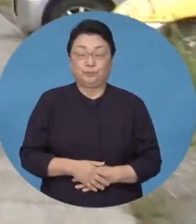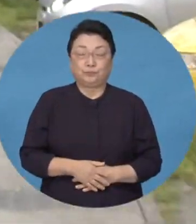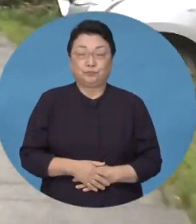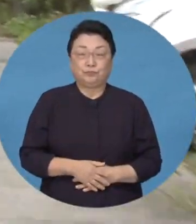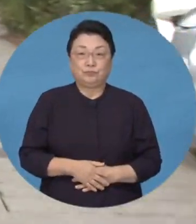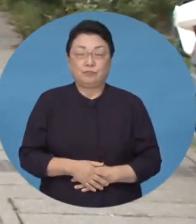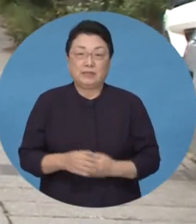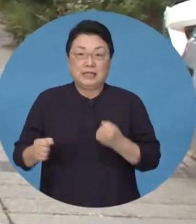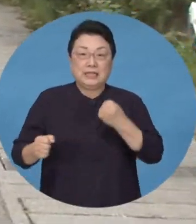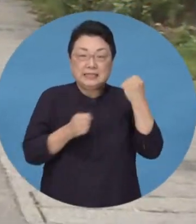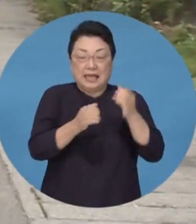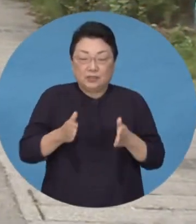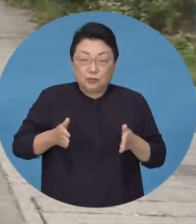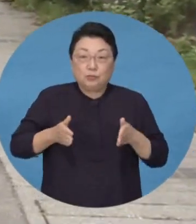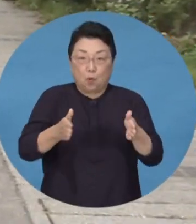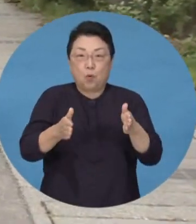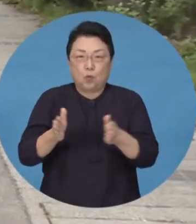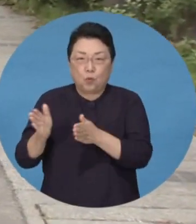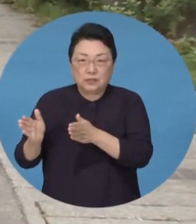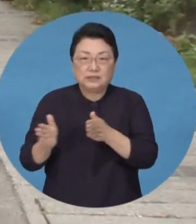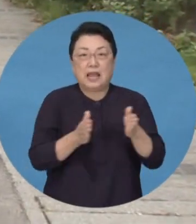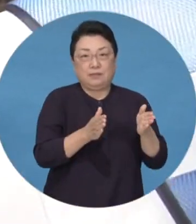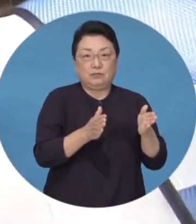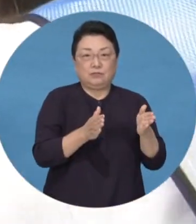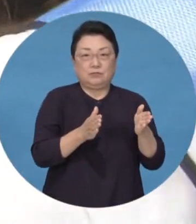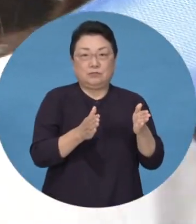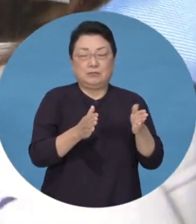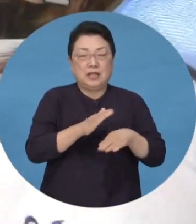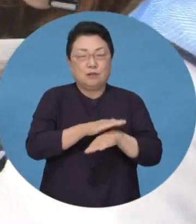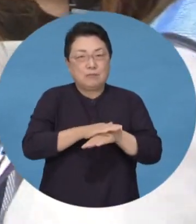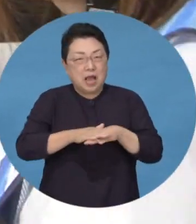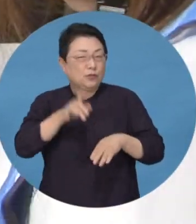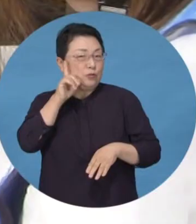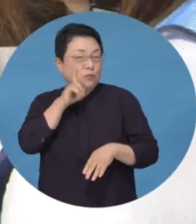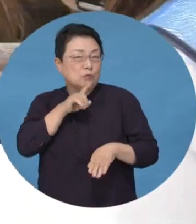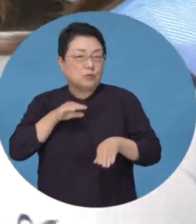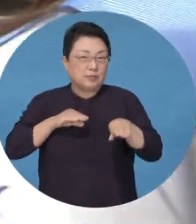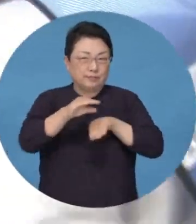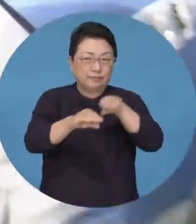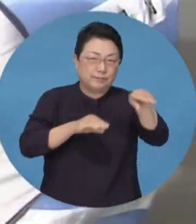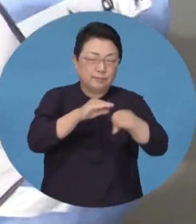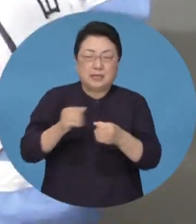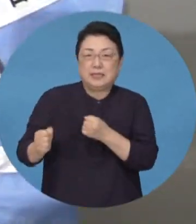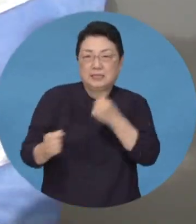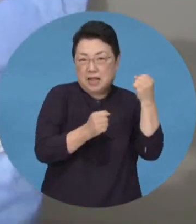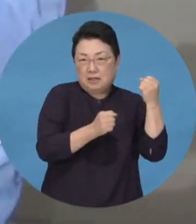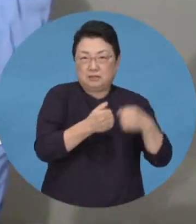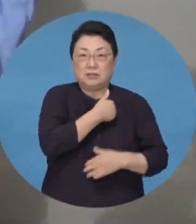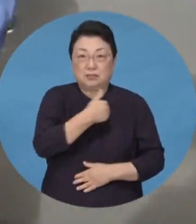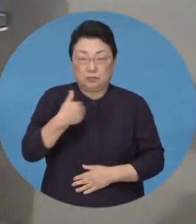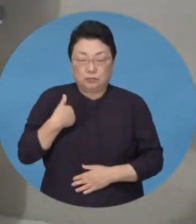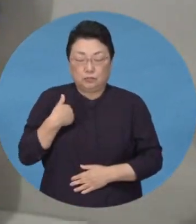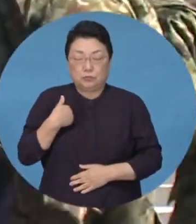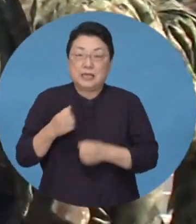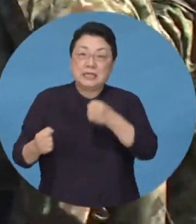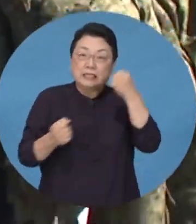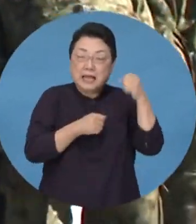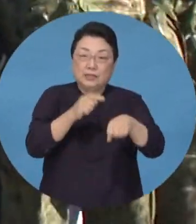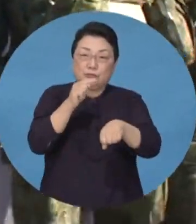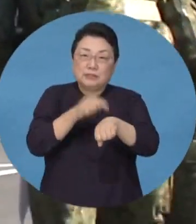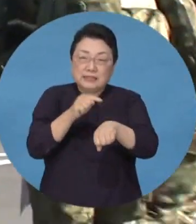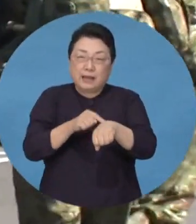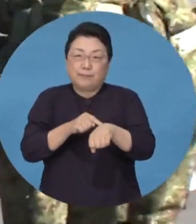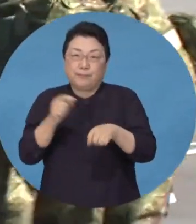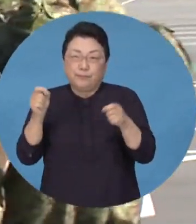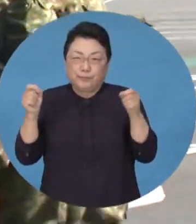まずは日何度をしっかり整備することそれを使ってうまく避難ができるようにすることをさらにはその避難時間を稼ぐための